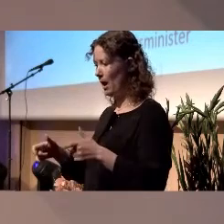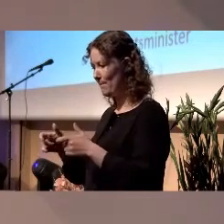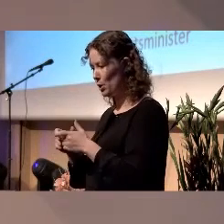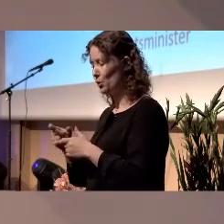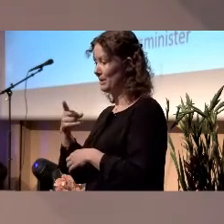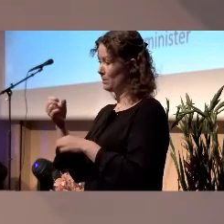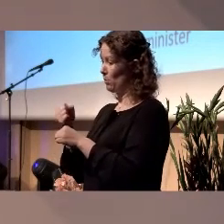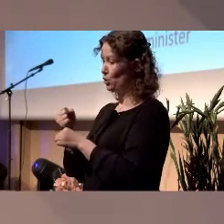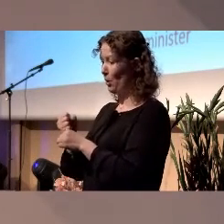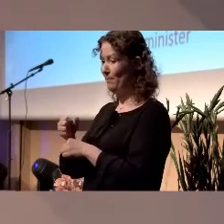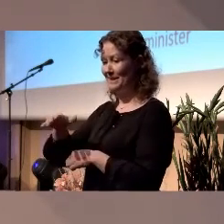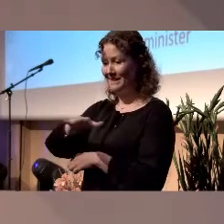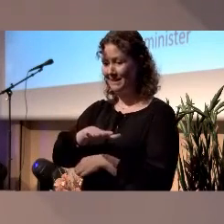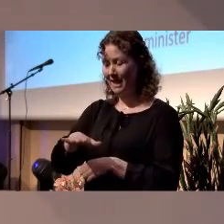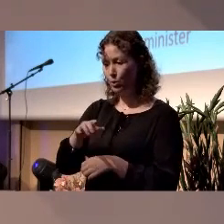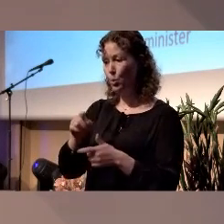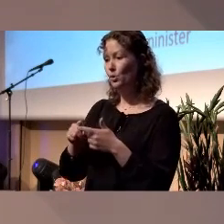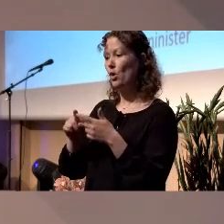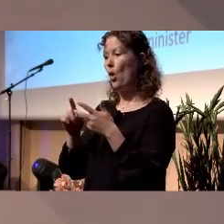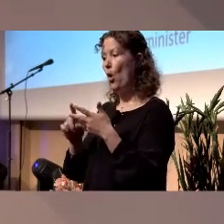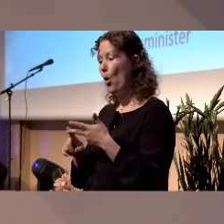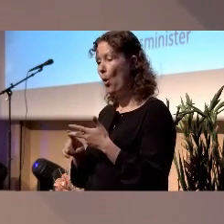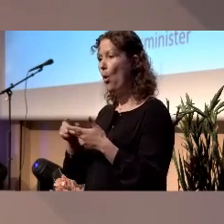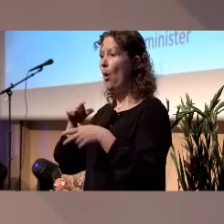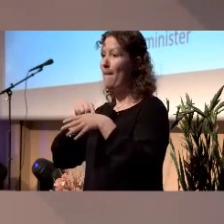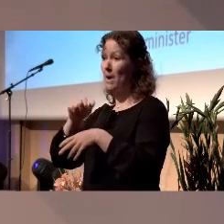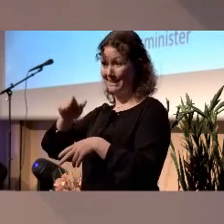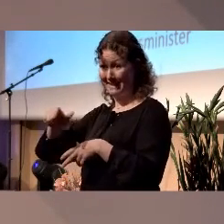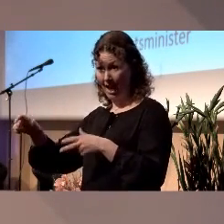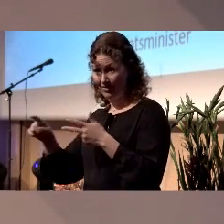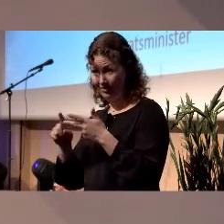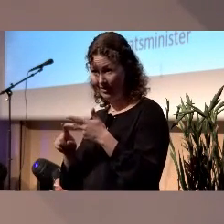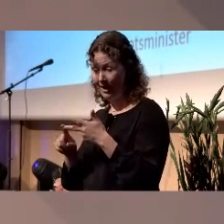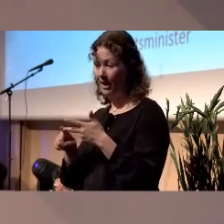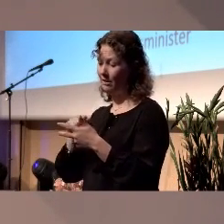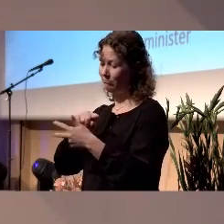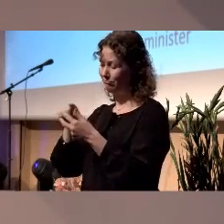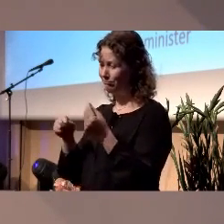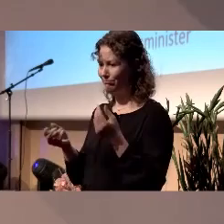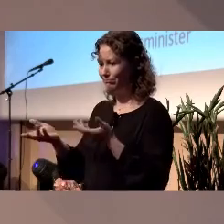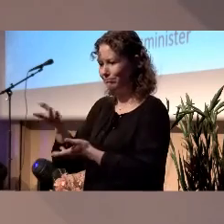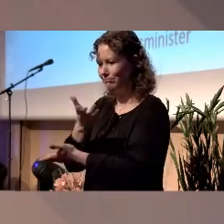i sektoren, og ikke minst pasientene.